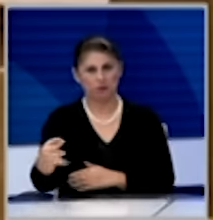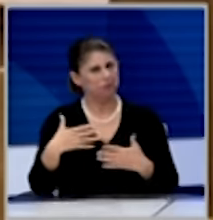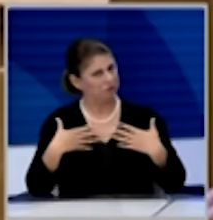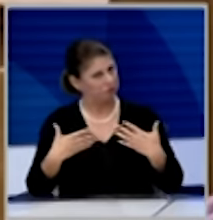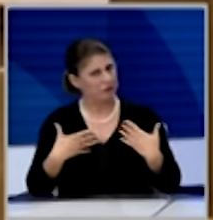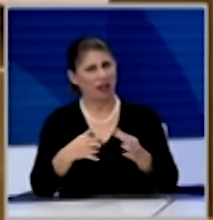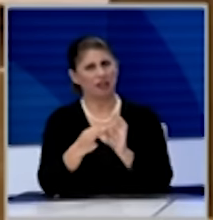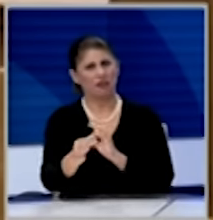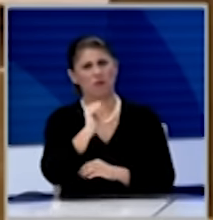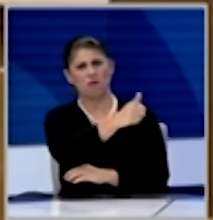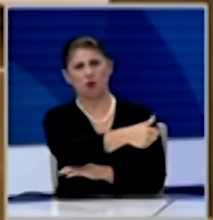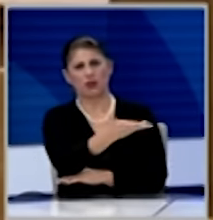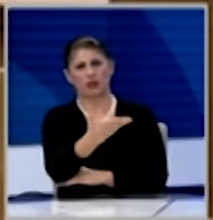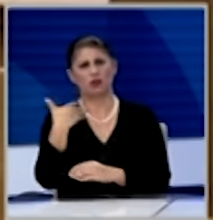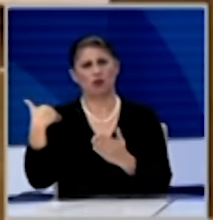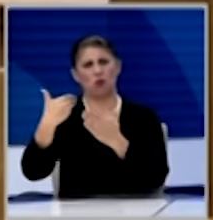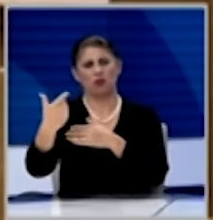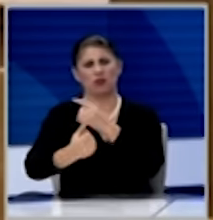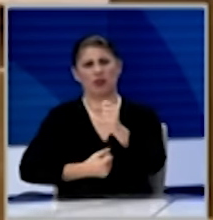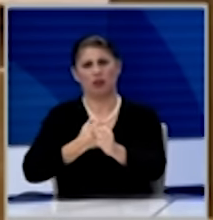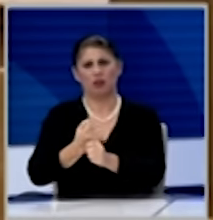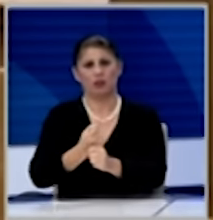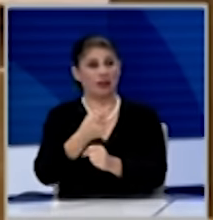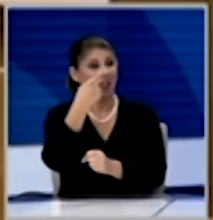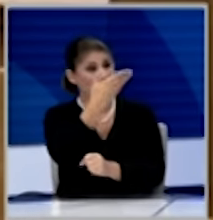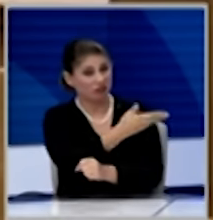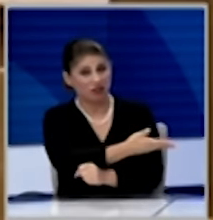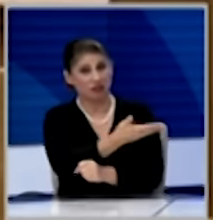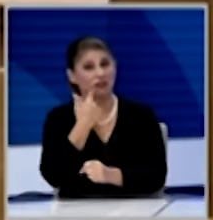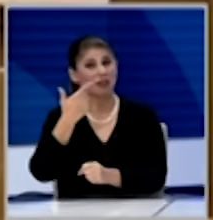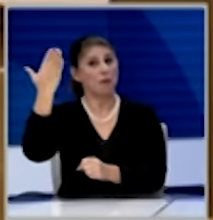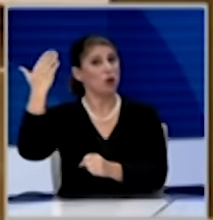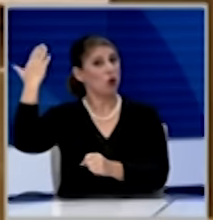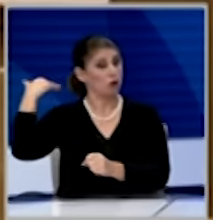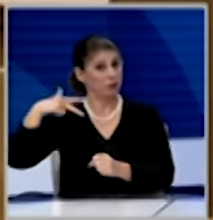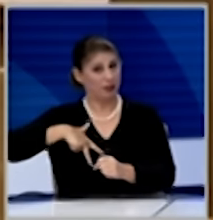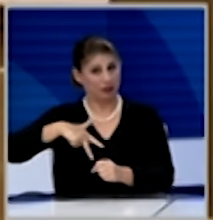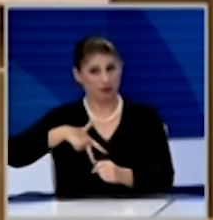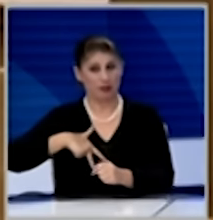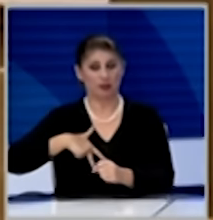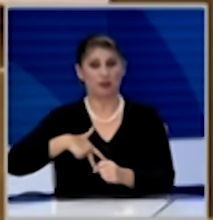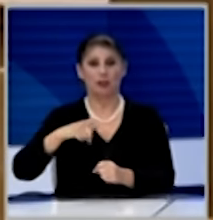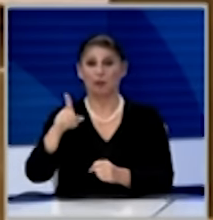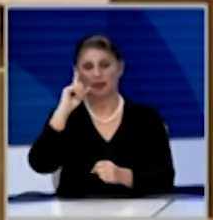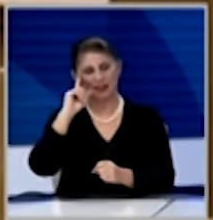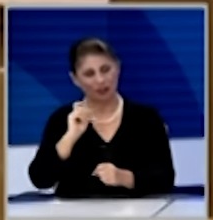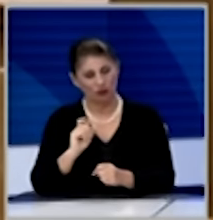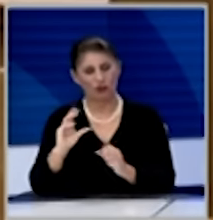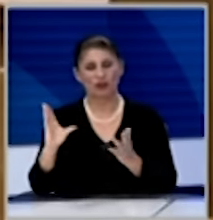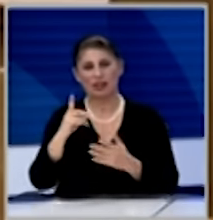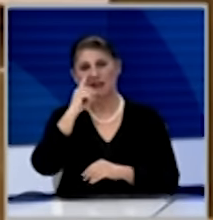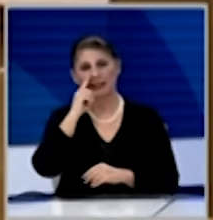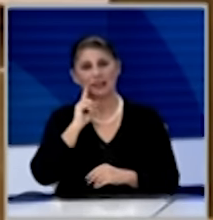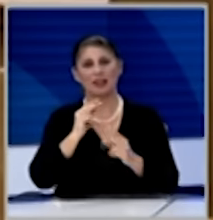δεν τα εφαρμόζετε και από μόνοι σας τόσα χρόνια και εσείς και προηγούμενες κυβερνήσεις με τα γνωστά